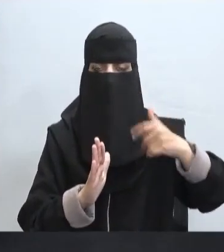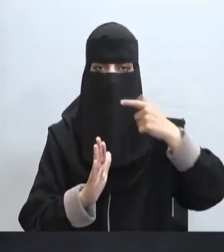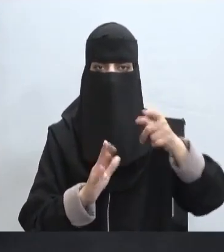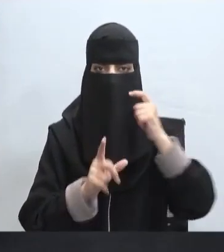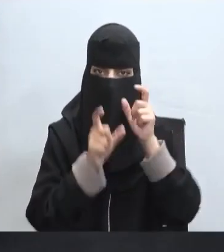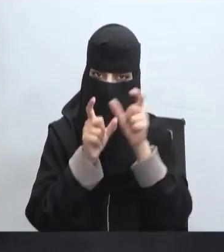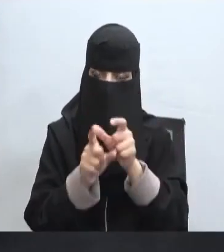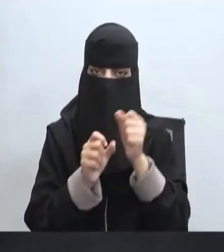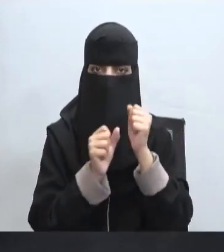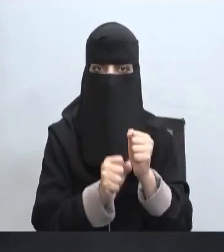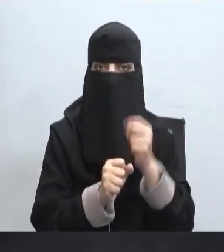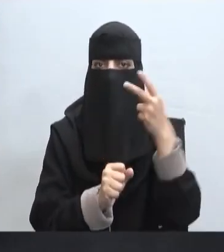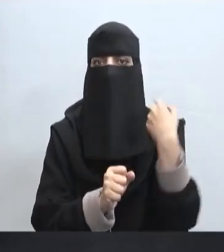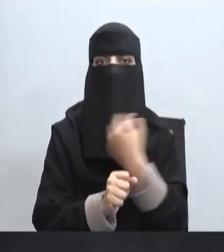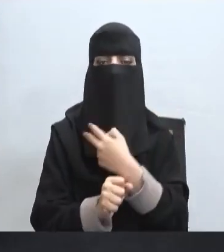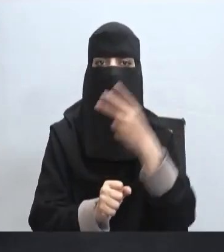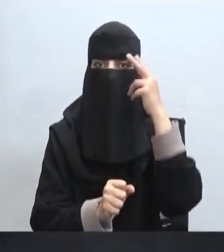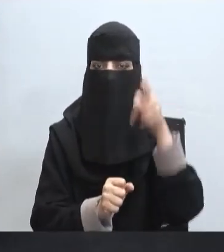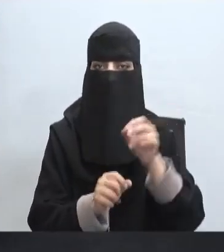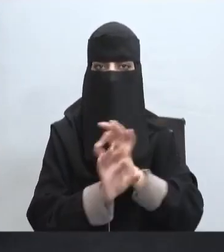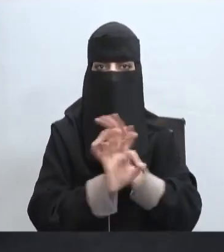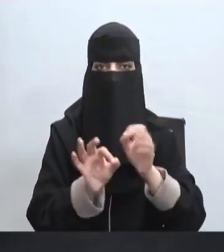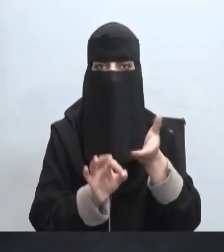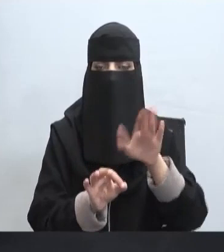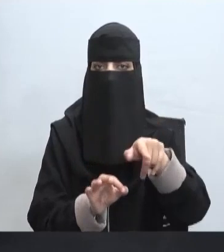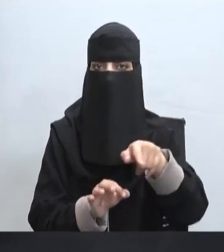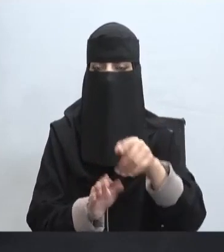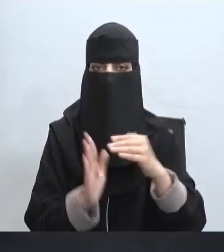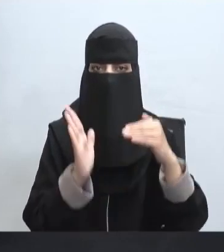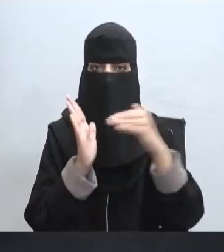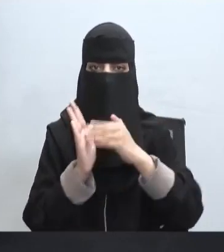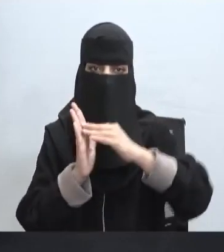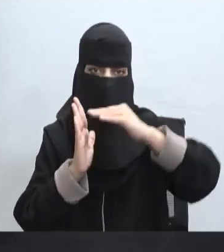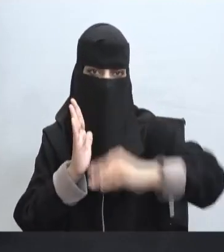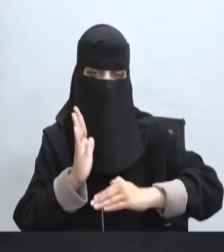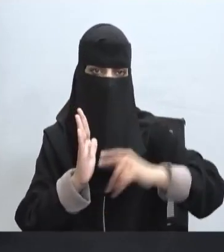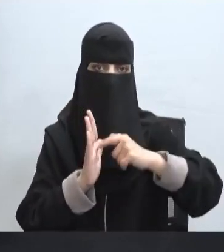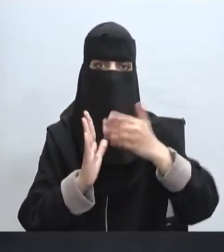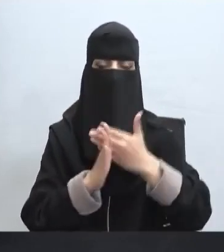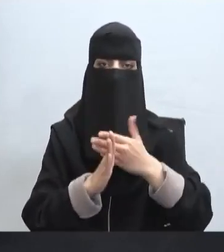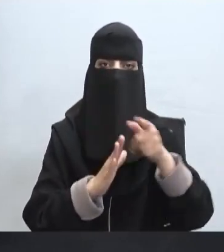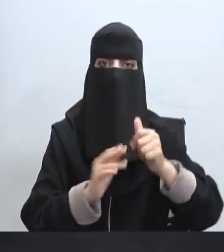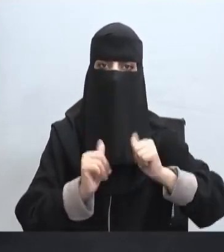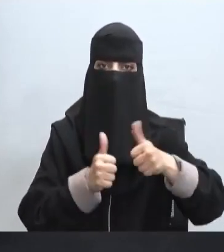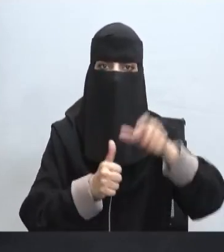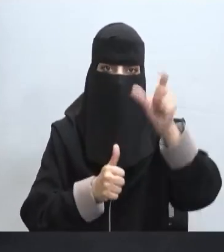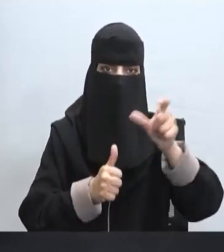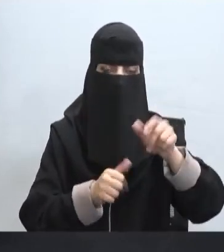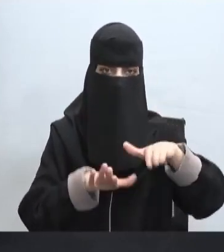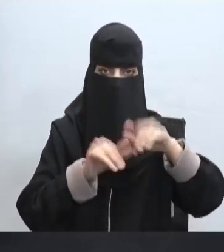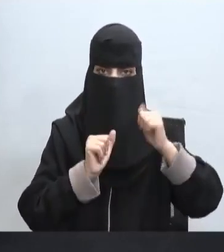حرص حكمتنا الرشيده وقيادتنا على ان يكون هنالك حد ادنى للمتقاعدين وبالتالي يستطيعوا ان